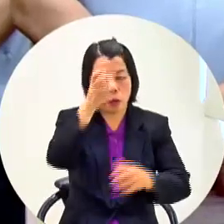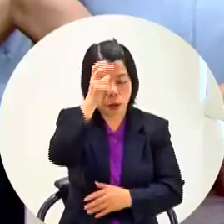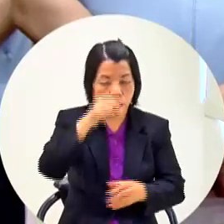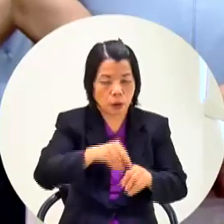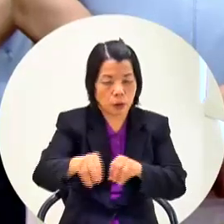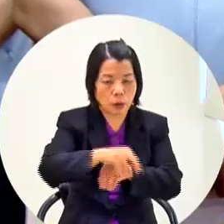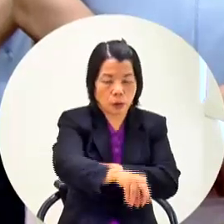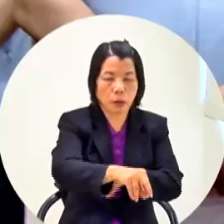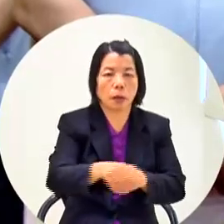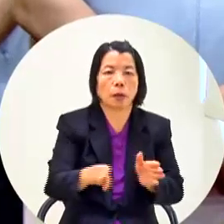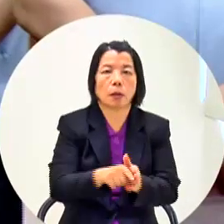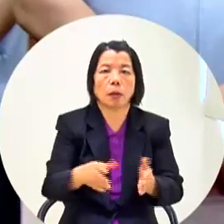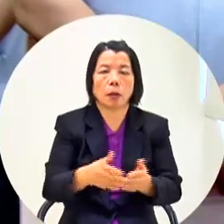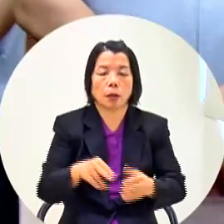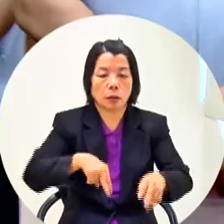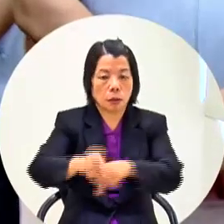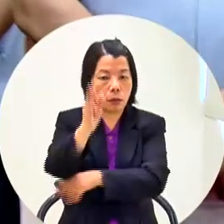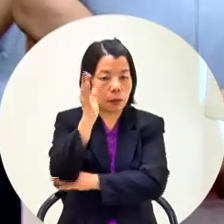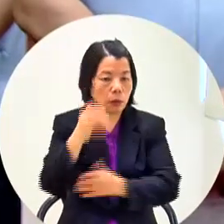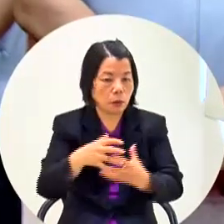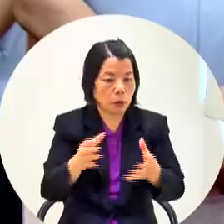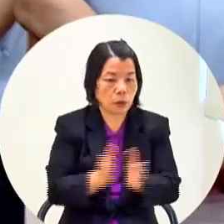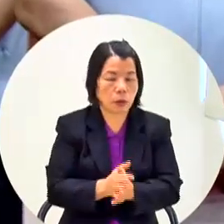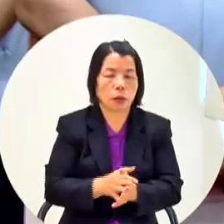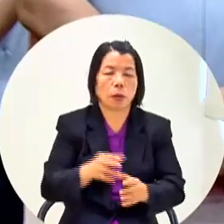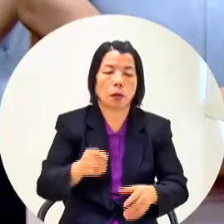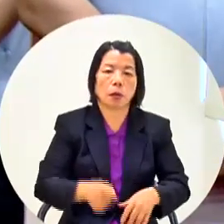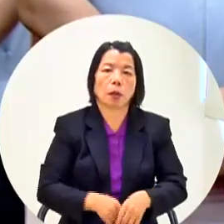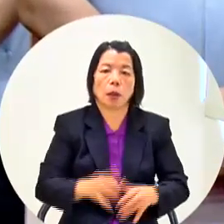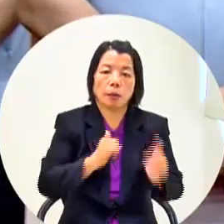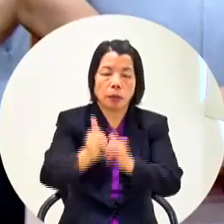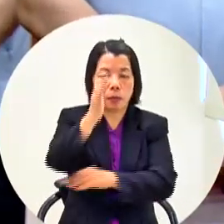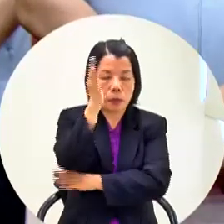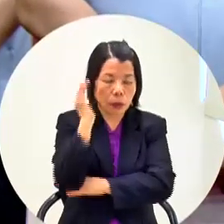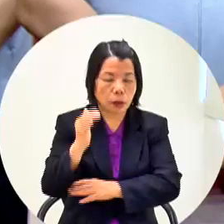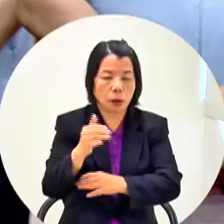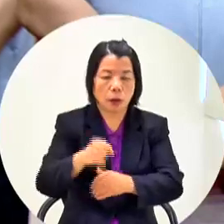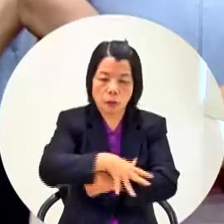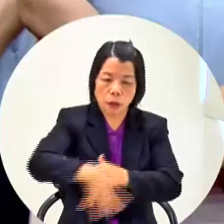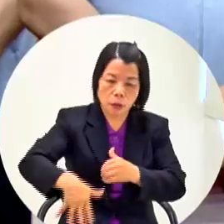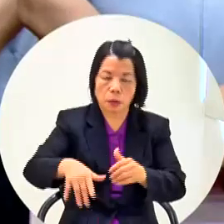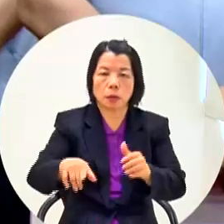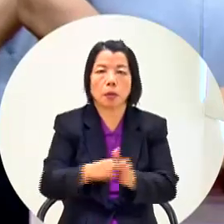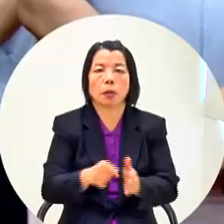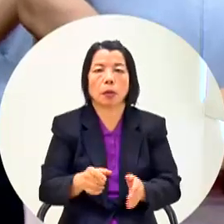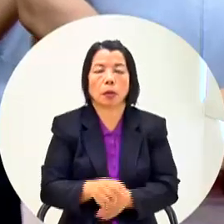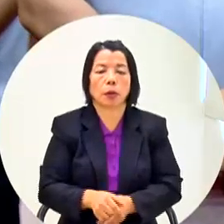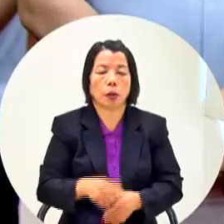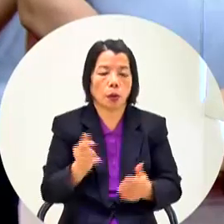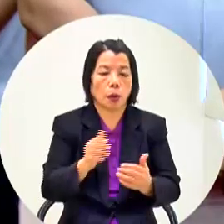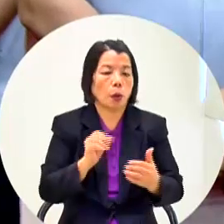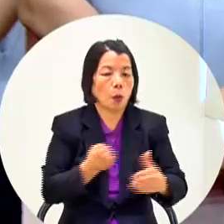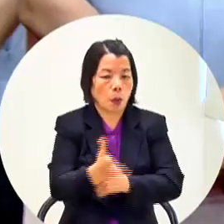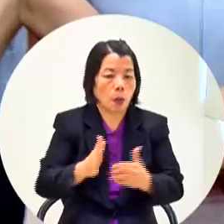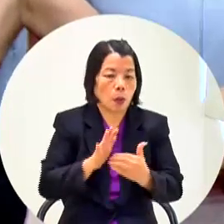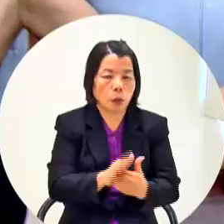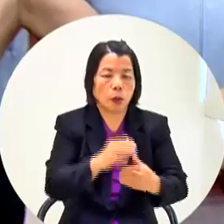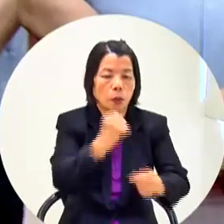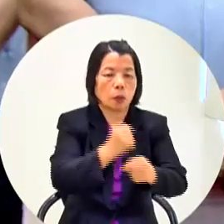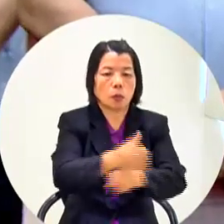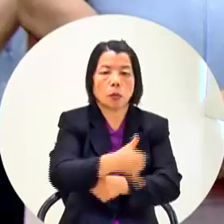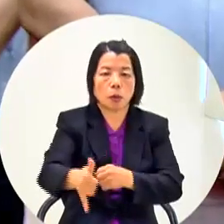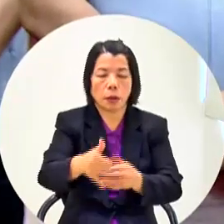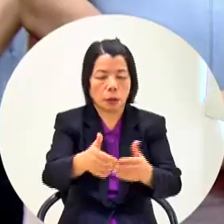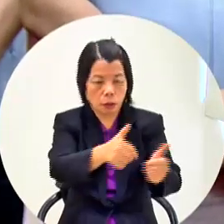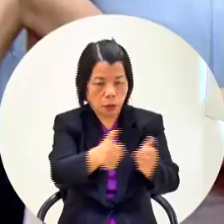们行政组，还有所有民政人员哦，民政相关体系，所有跟防疫有关的市府同仁，谢谢你们，